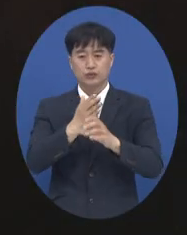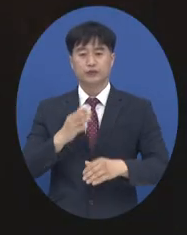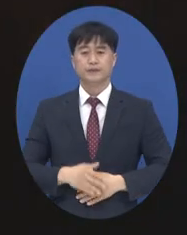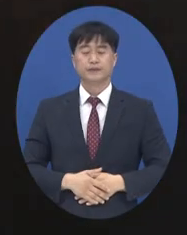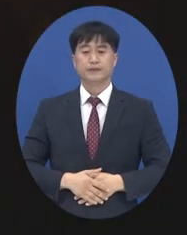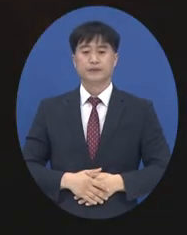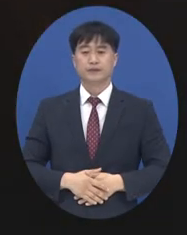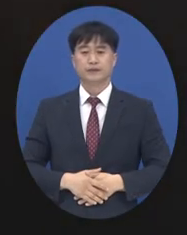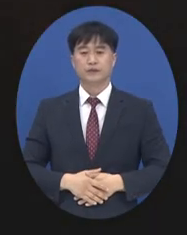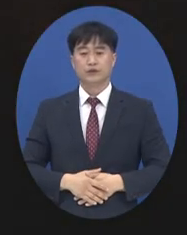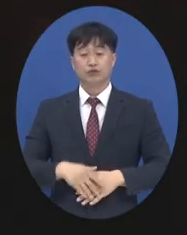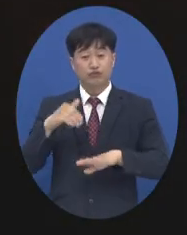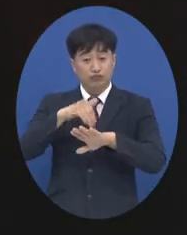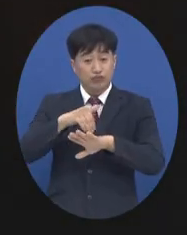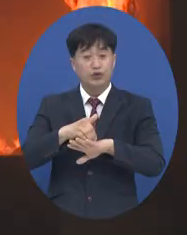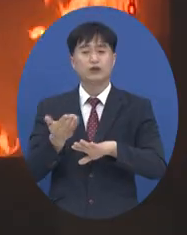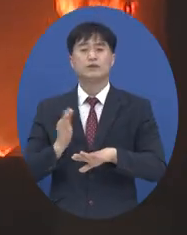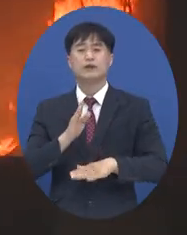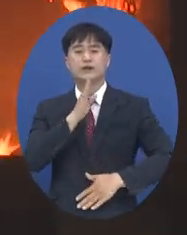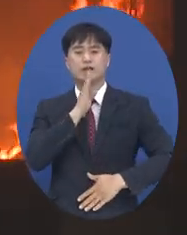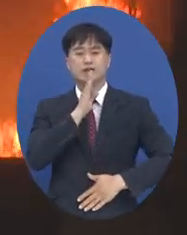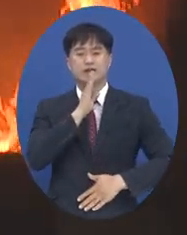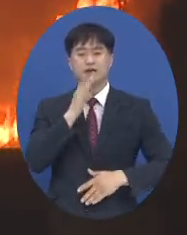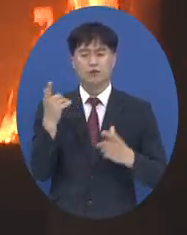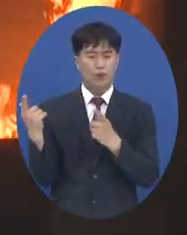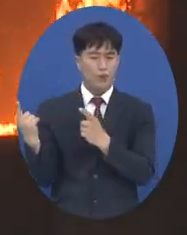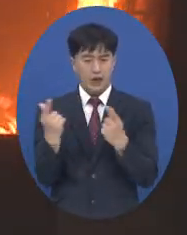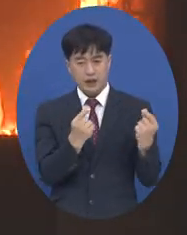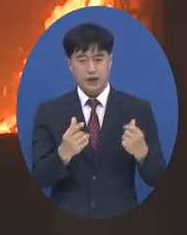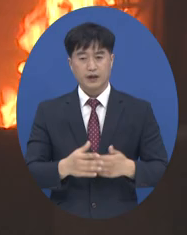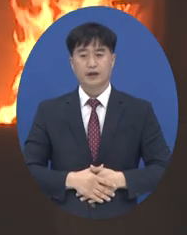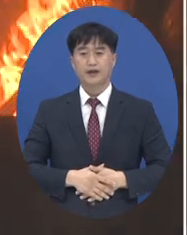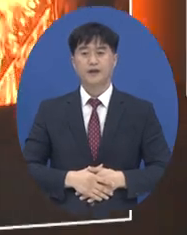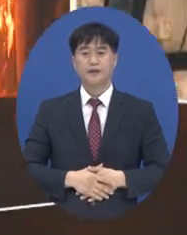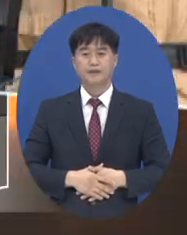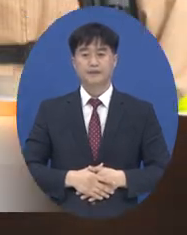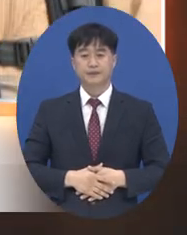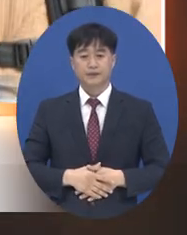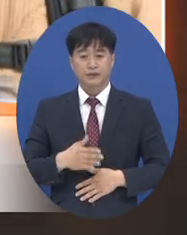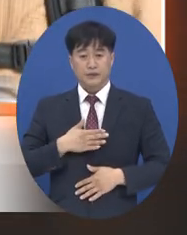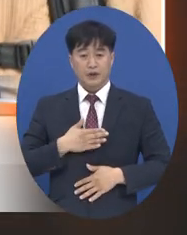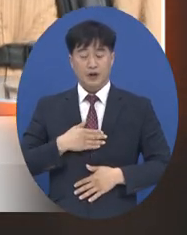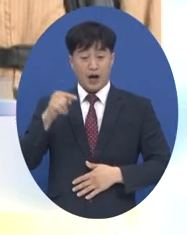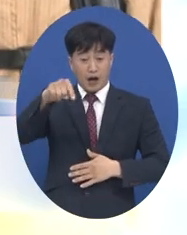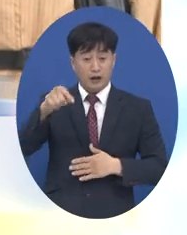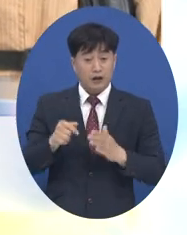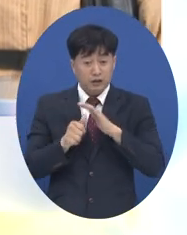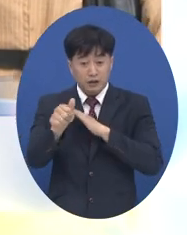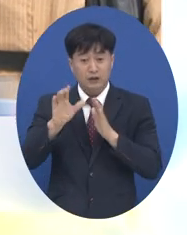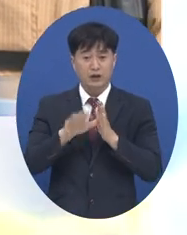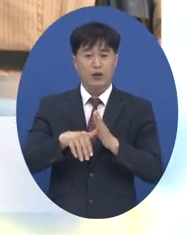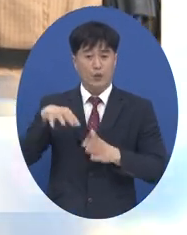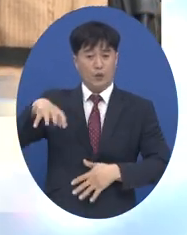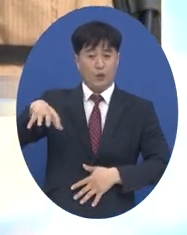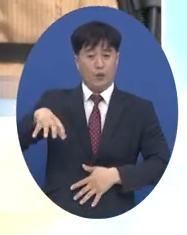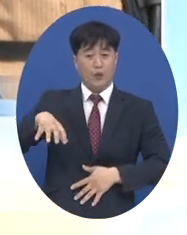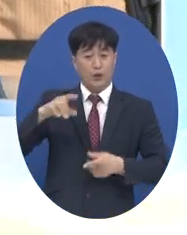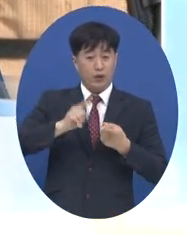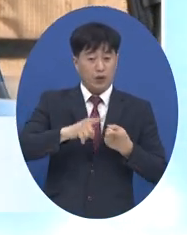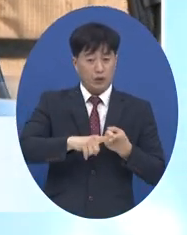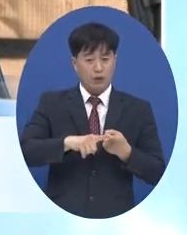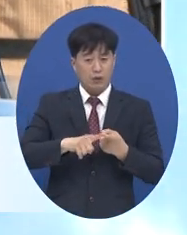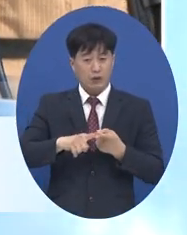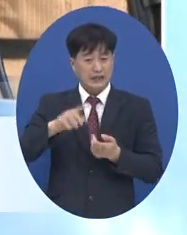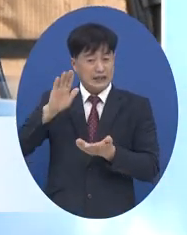겁니다. 훈련이지만 실전을 방불케 합니다. 제가 이제 안쪽에 들어갔을 때 위치에 따라